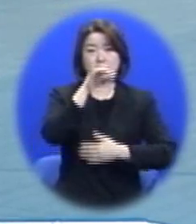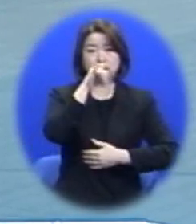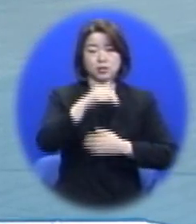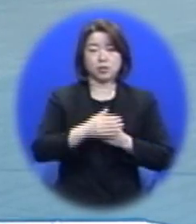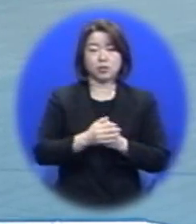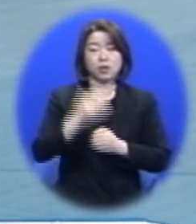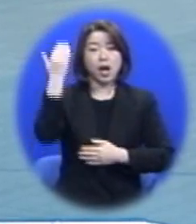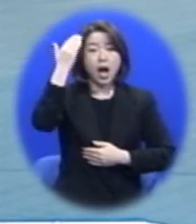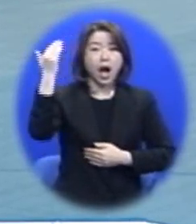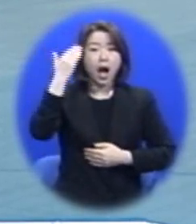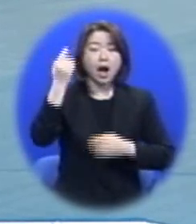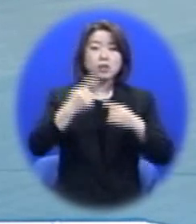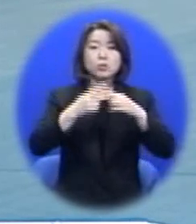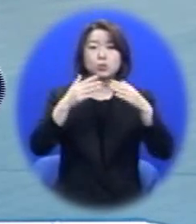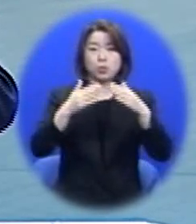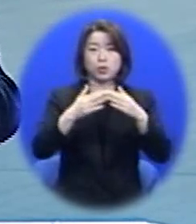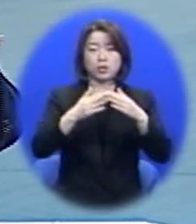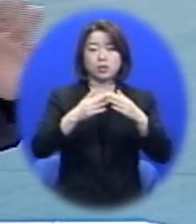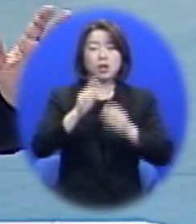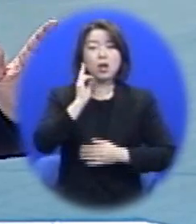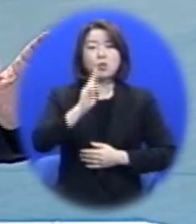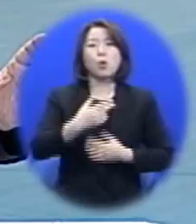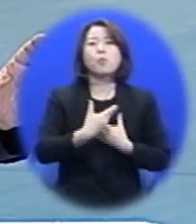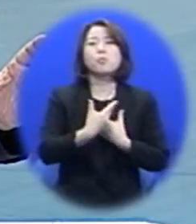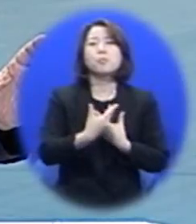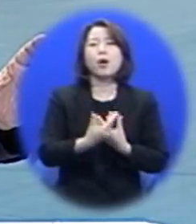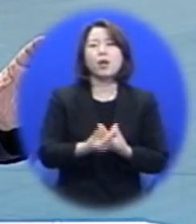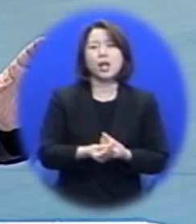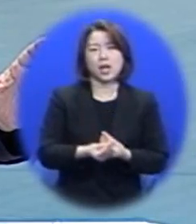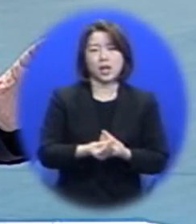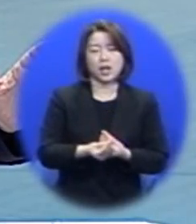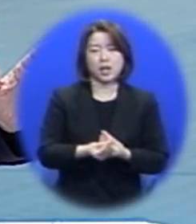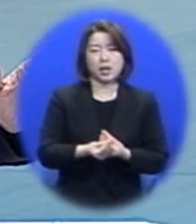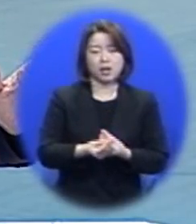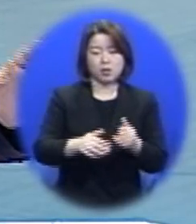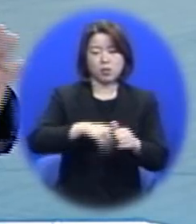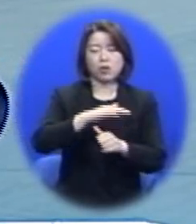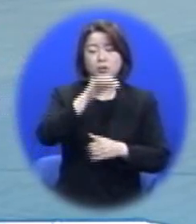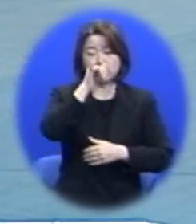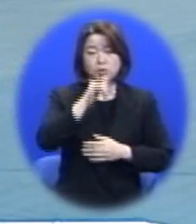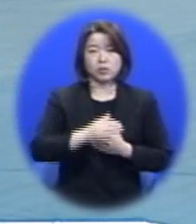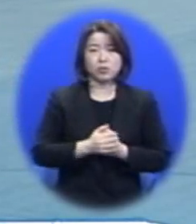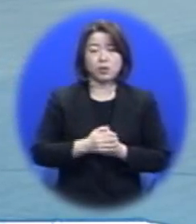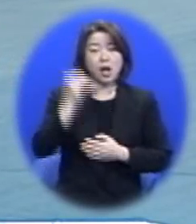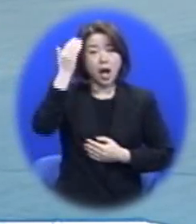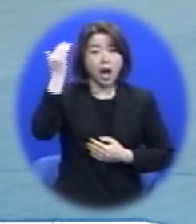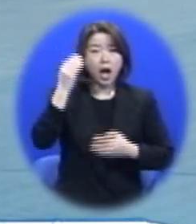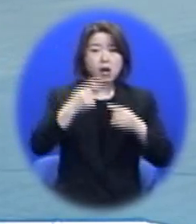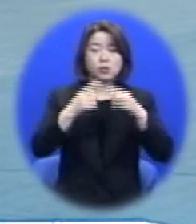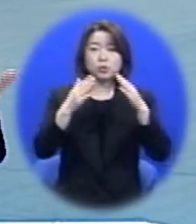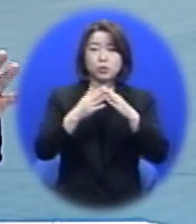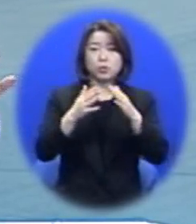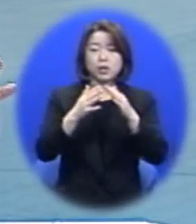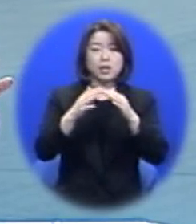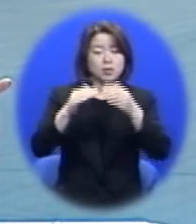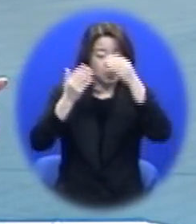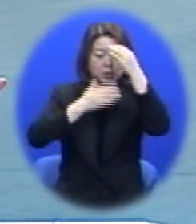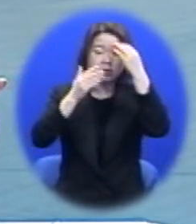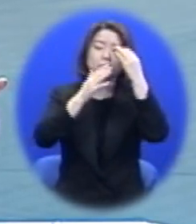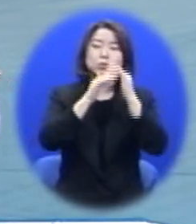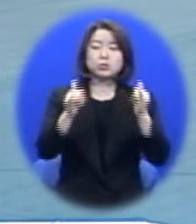한국교회는 너무 편안한 데 젖어 있습니다. 한국교회 성도들은 고난 자체를